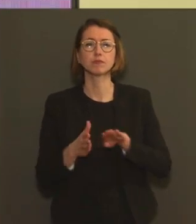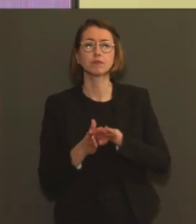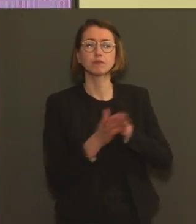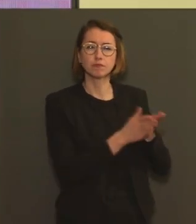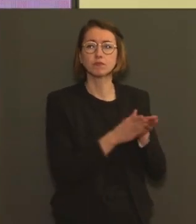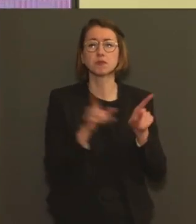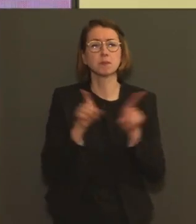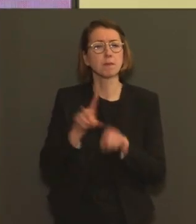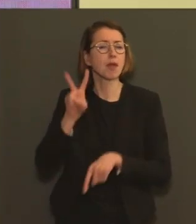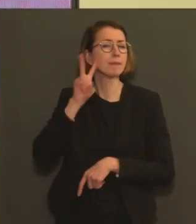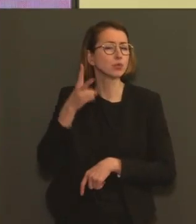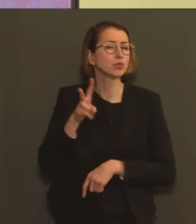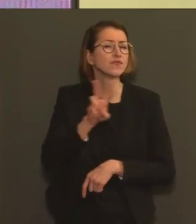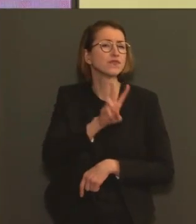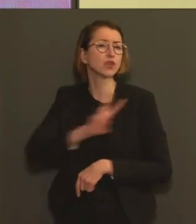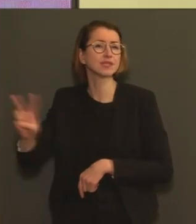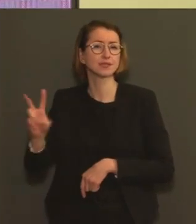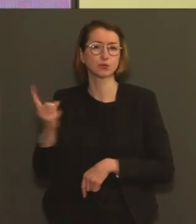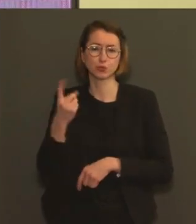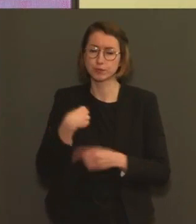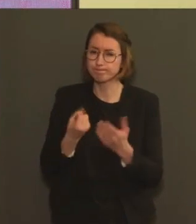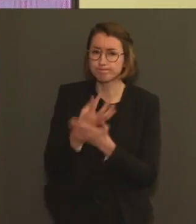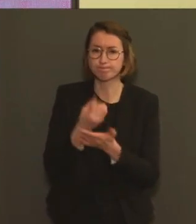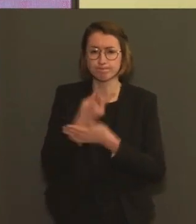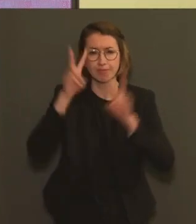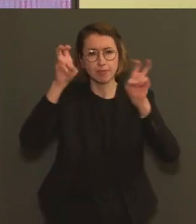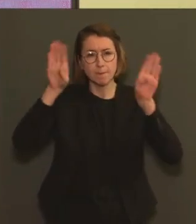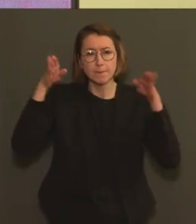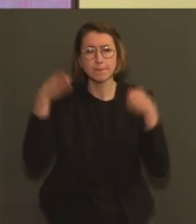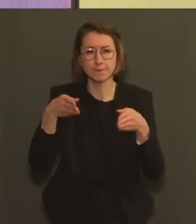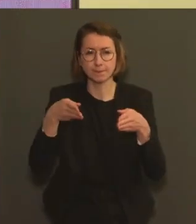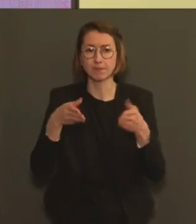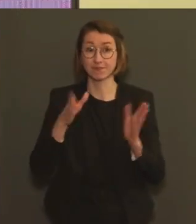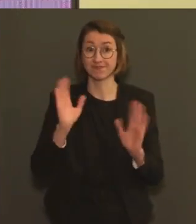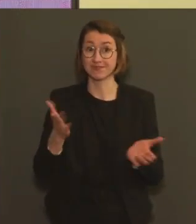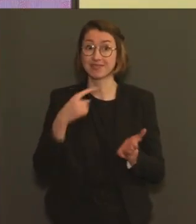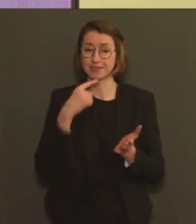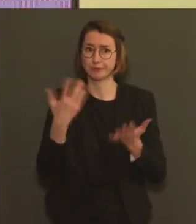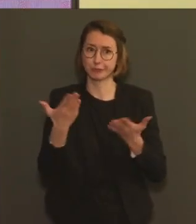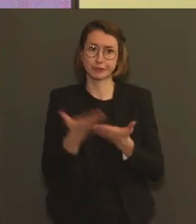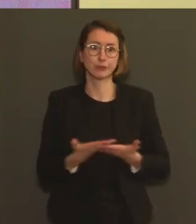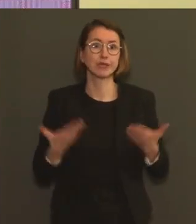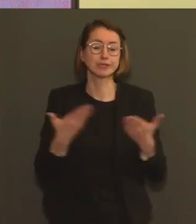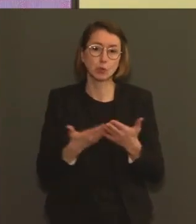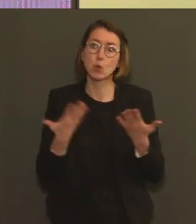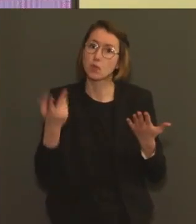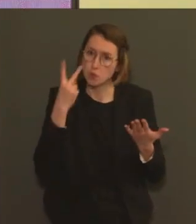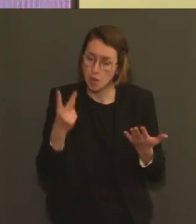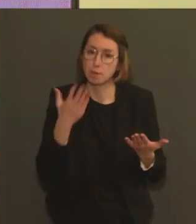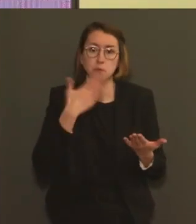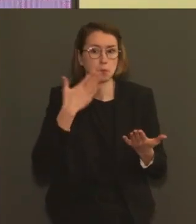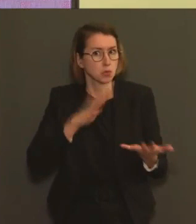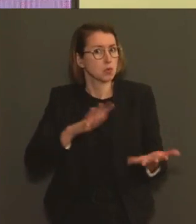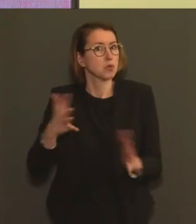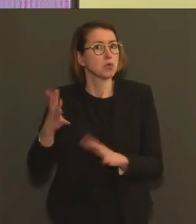repos et de soins. Et au niveau des maisons de repos et de soins, comme on le disait, la situation est plutôt favorable. Les chiffres